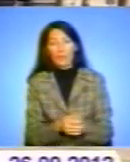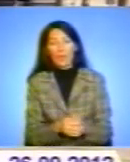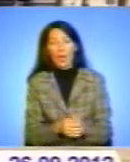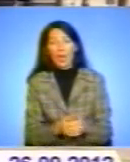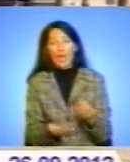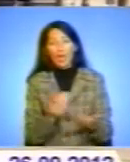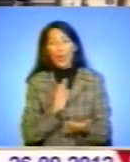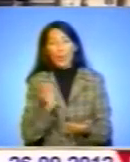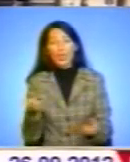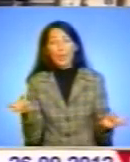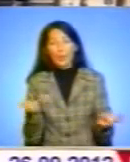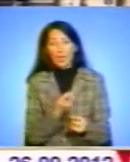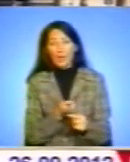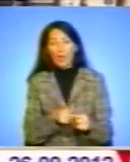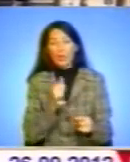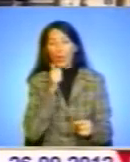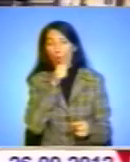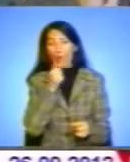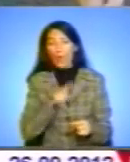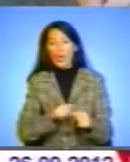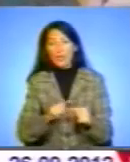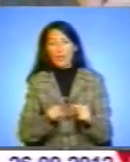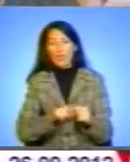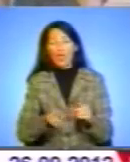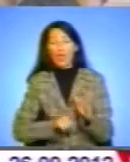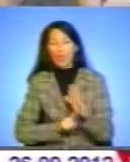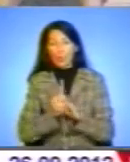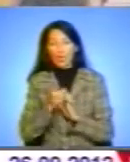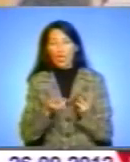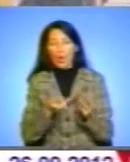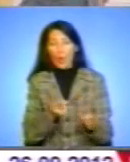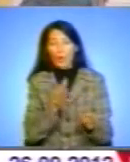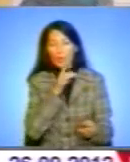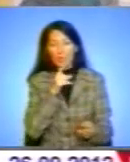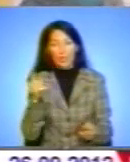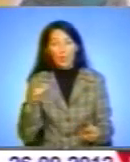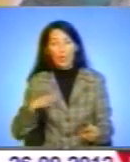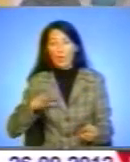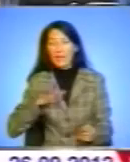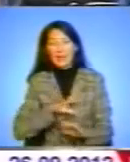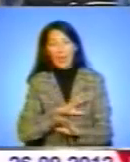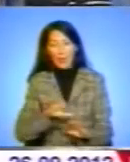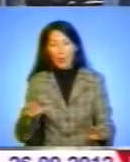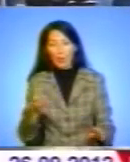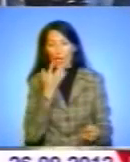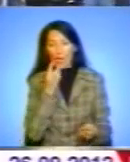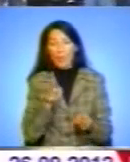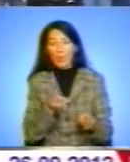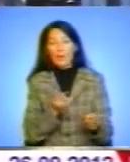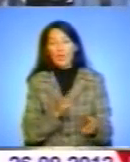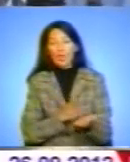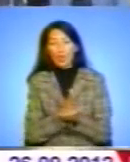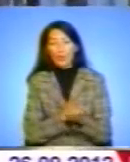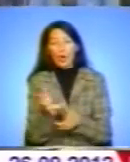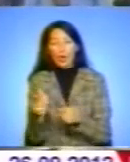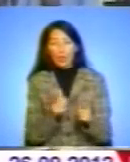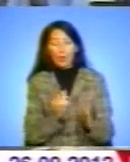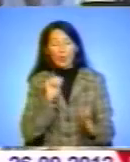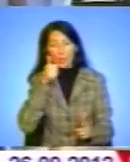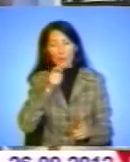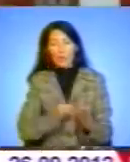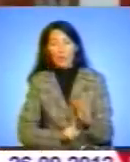Якщо буде потреба і цього року швидше розпочати опалювальний сезон, зволікати не будуть. Тепломережеві служби готові хоч завтра приступити до